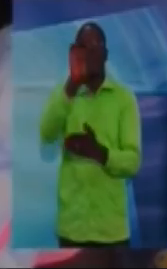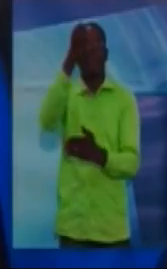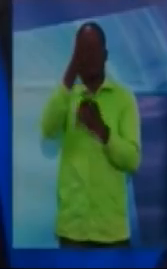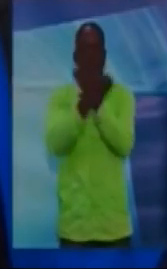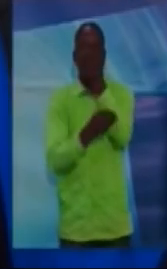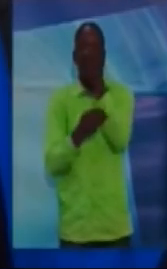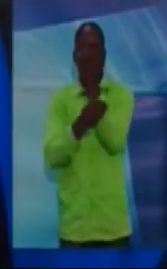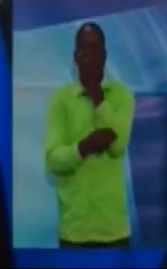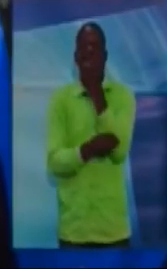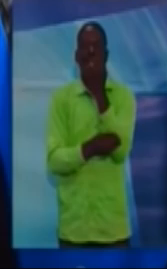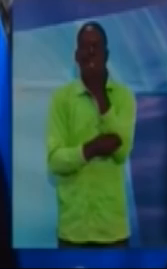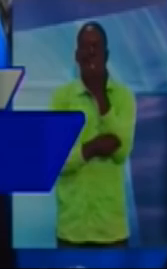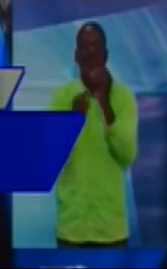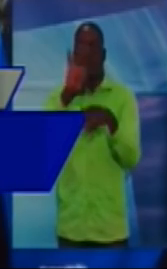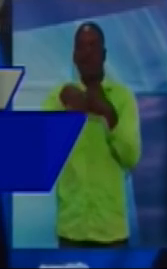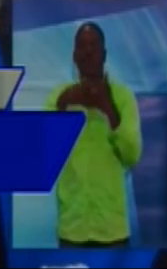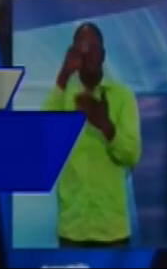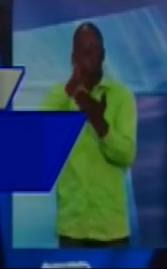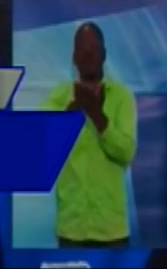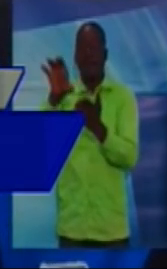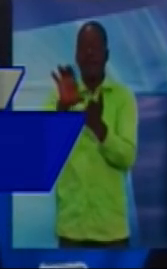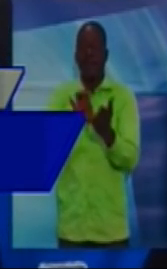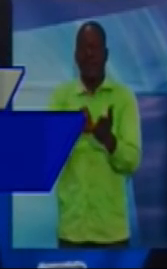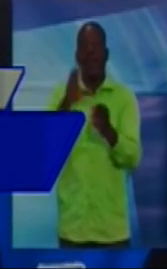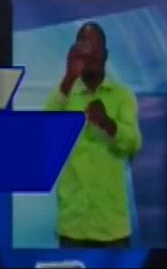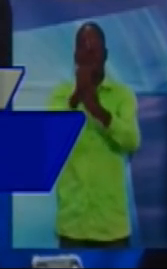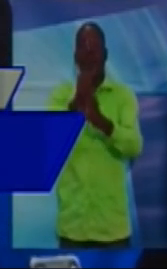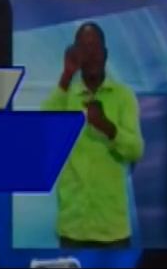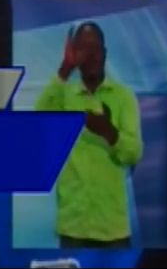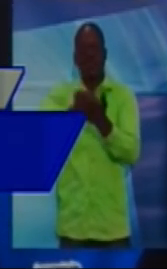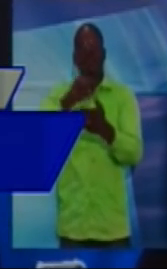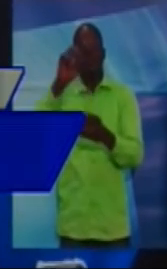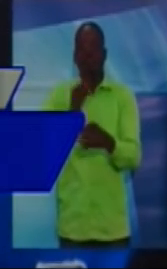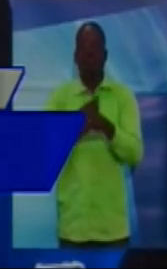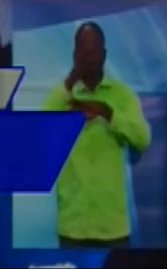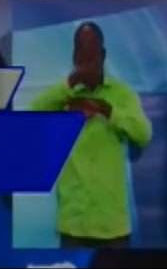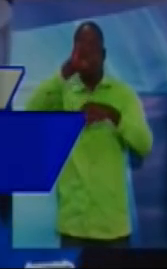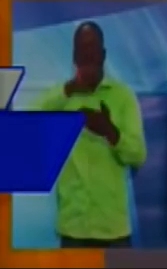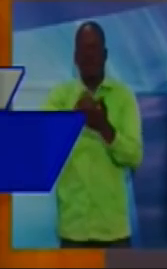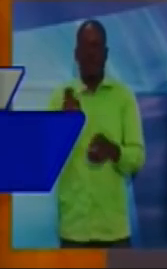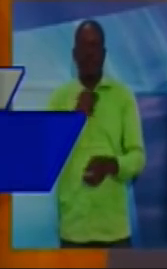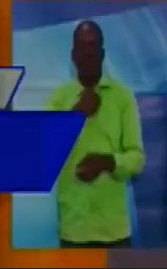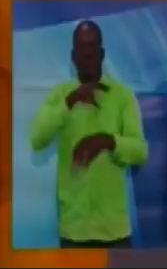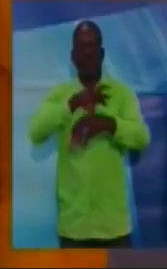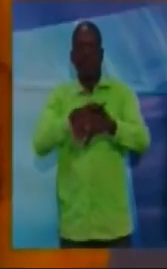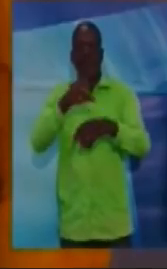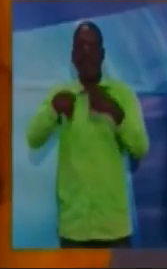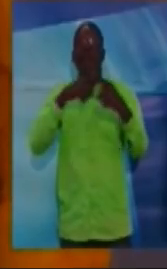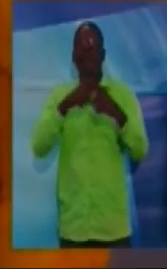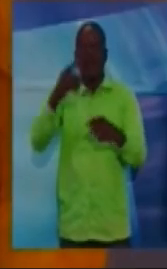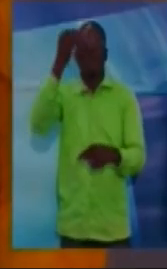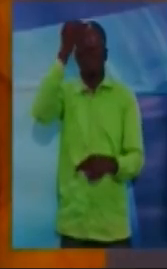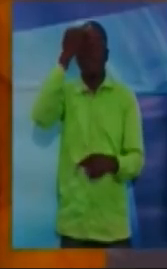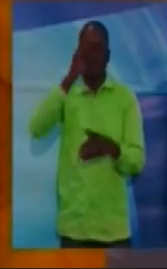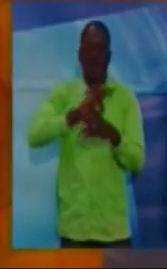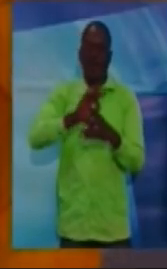Waiguia. Vu la formation qu'on a reçue, on peut être apte à braver tout ce qui nous attend sur les chiens. Quand on sait que